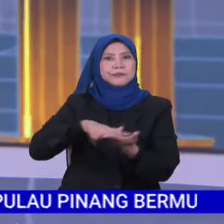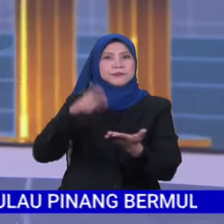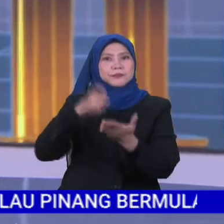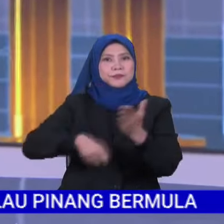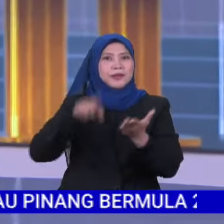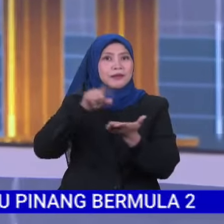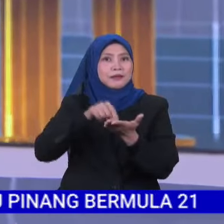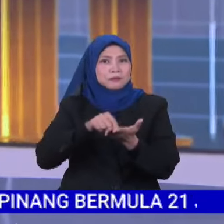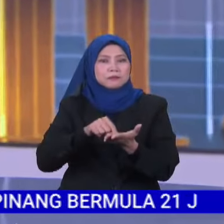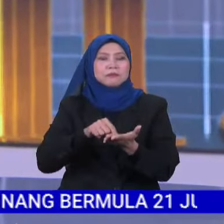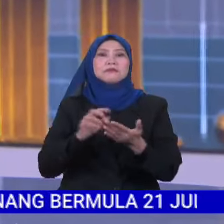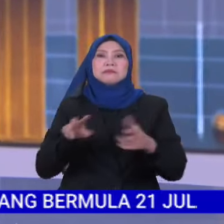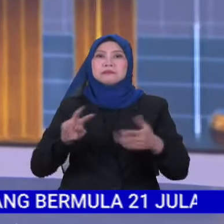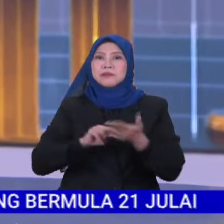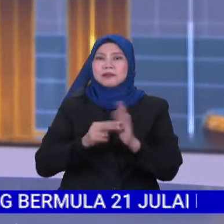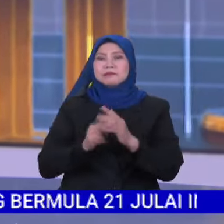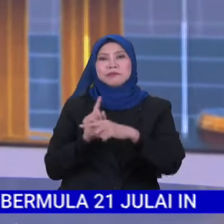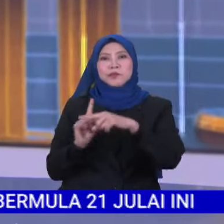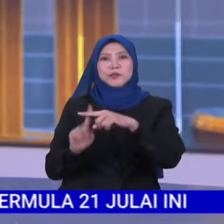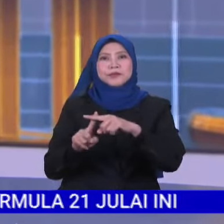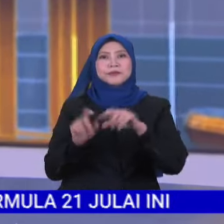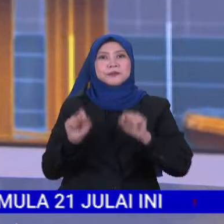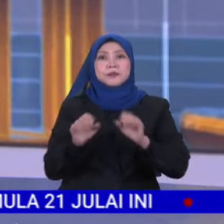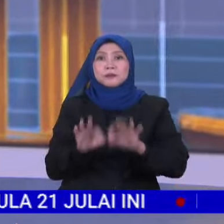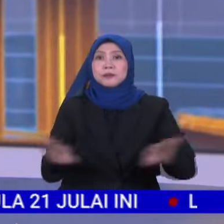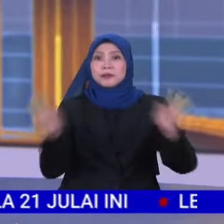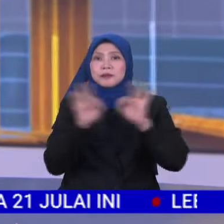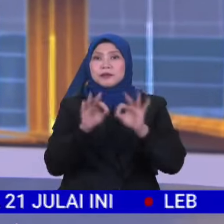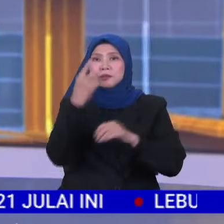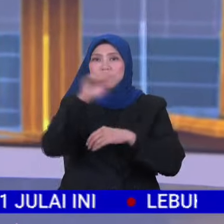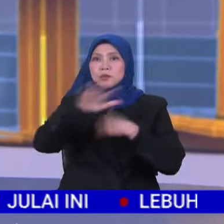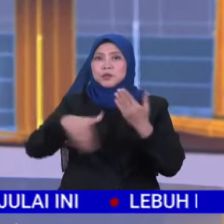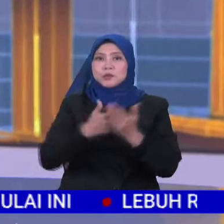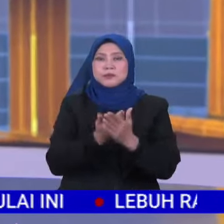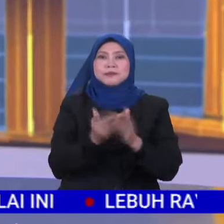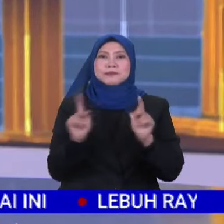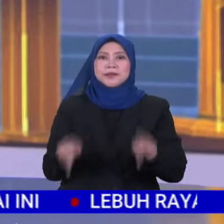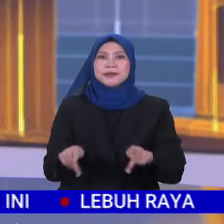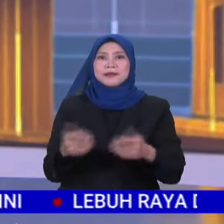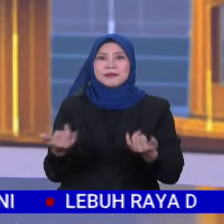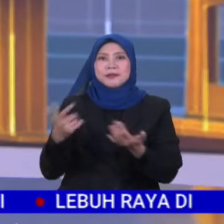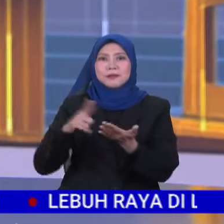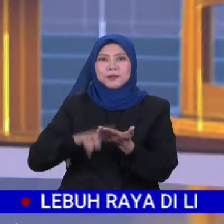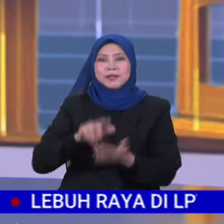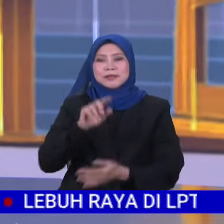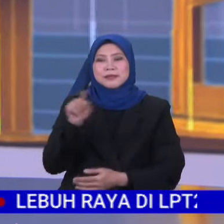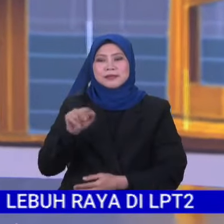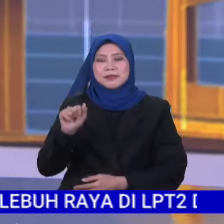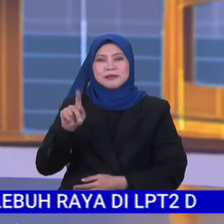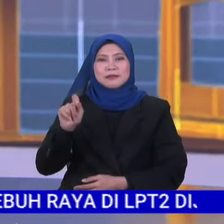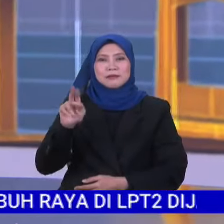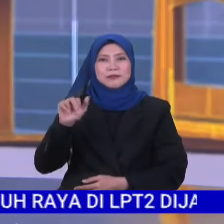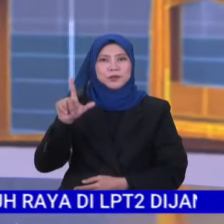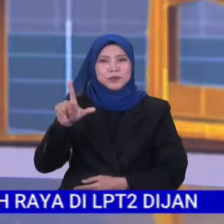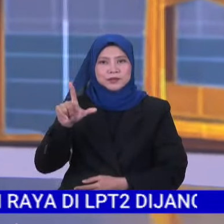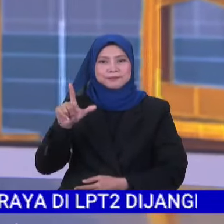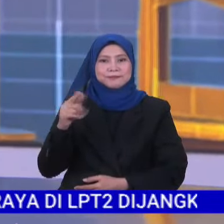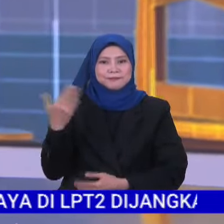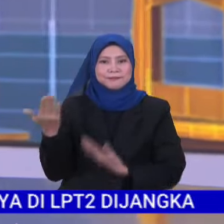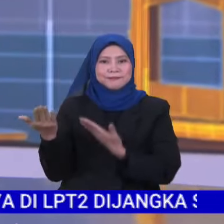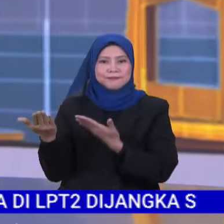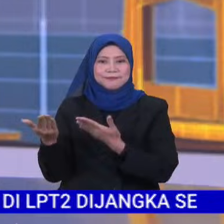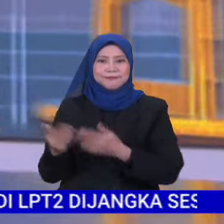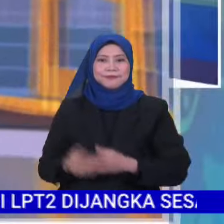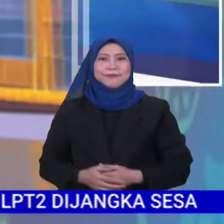ayam disambut baik ambil Kirk kepentingan semua pihak rinciannya bersama Zatulini cuma Muhammad Nur silakan